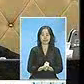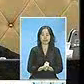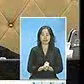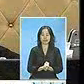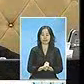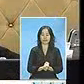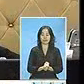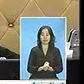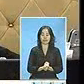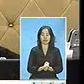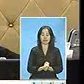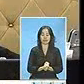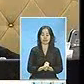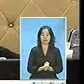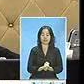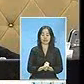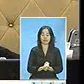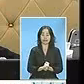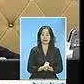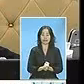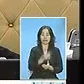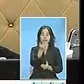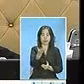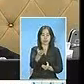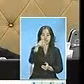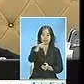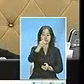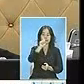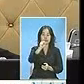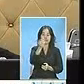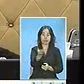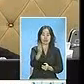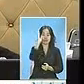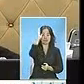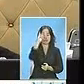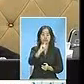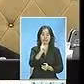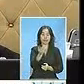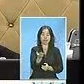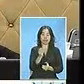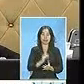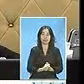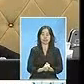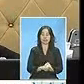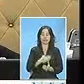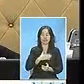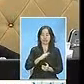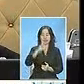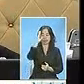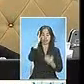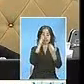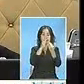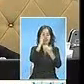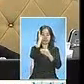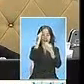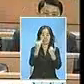้เอาเพราะท่านประสงค์ประท้วงนะเชิญท่านประสงค์ประท้วงในเรื่องอะไรครับ ครับผมประท้วงท่านที่กำลังอภิ